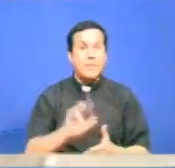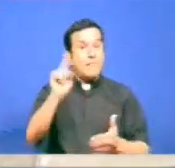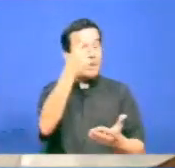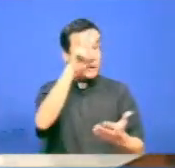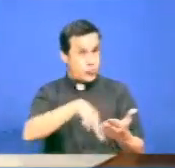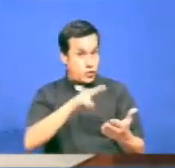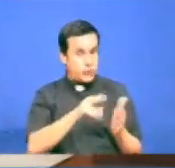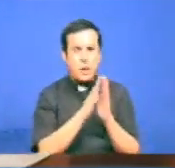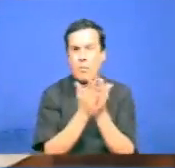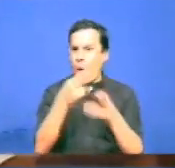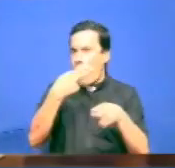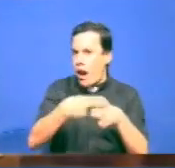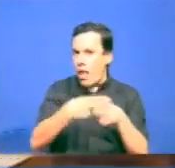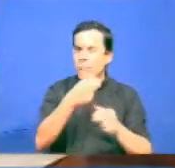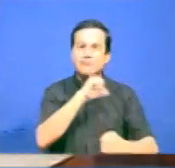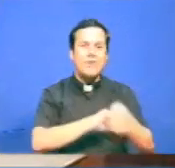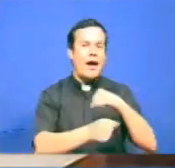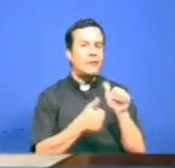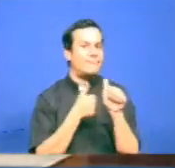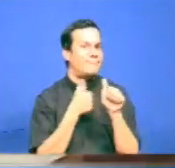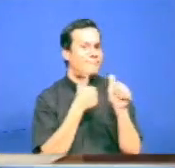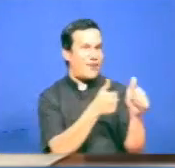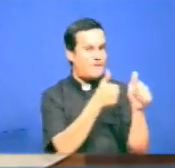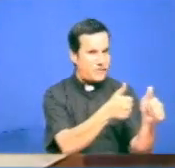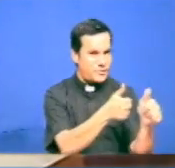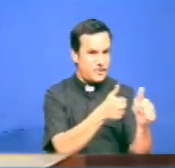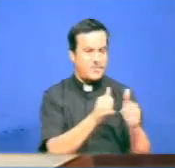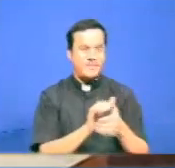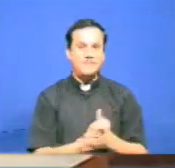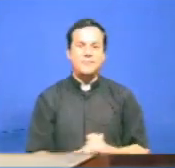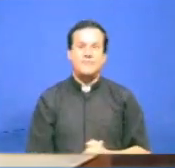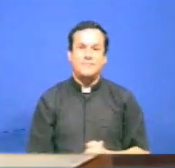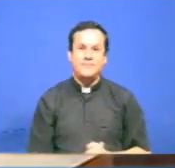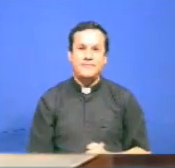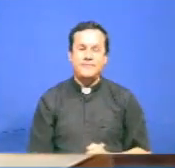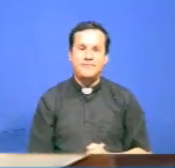Somo katika kitabu cha Matendo ya Mitume.